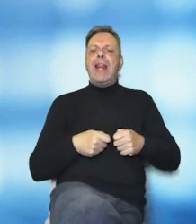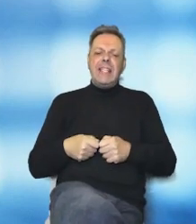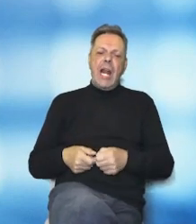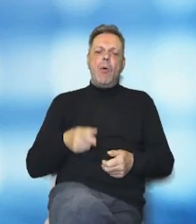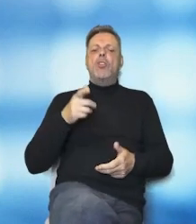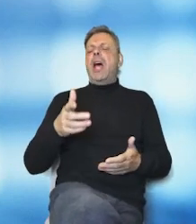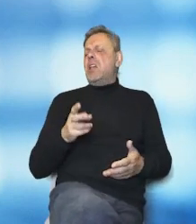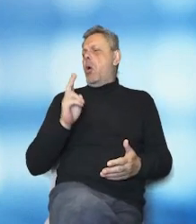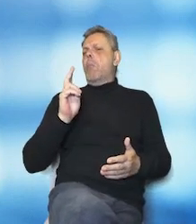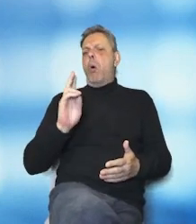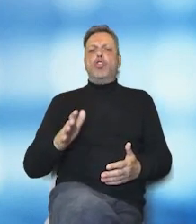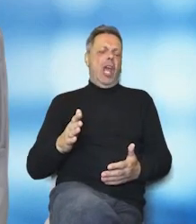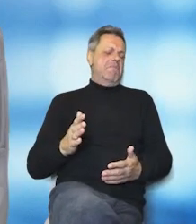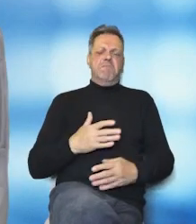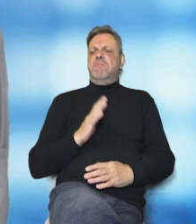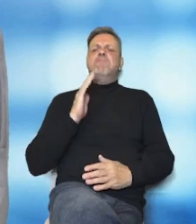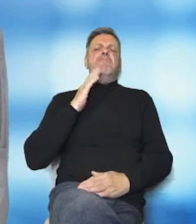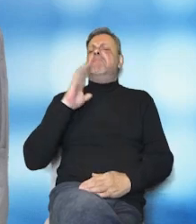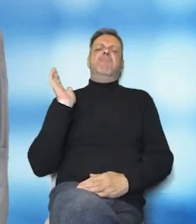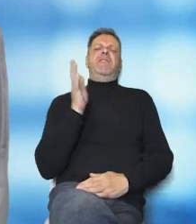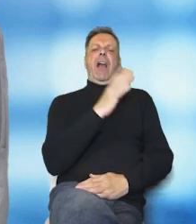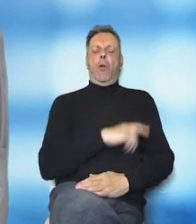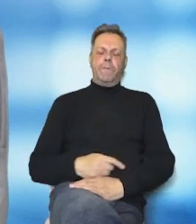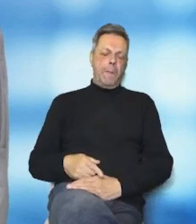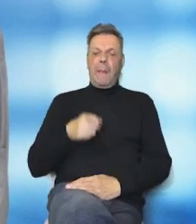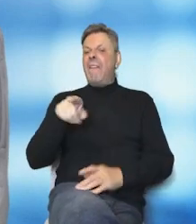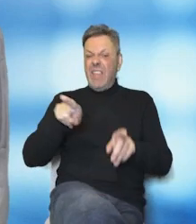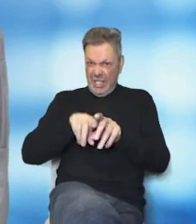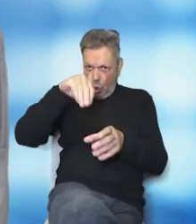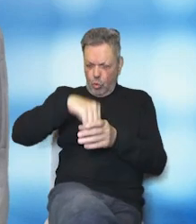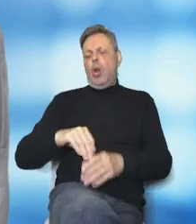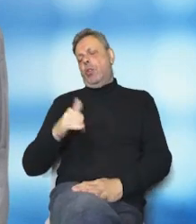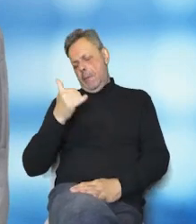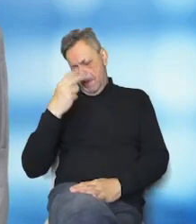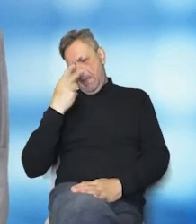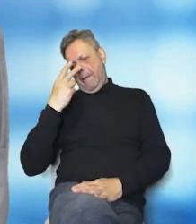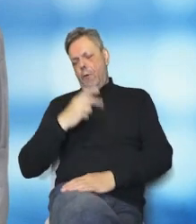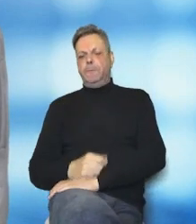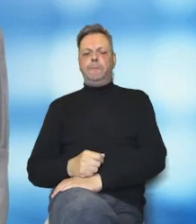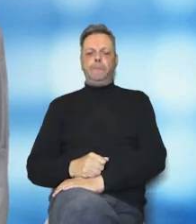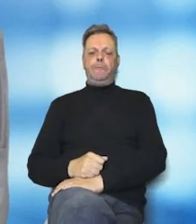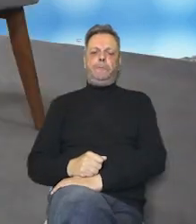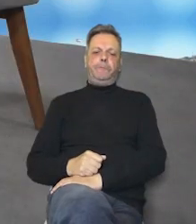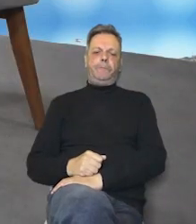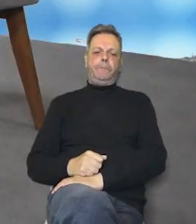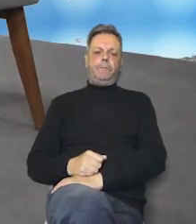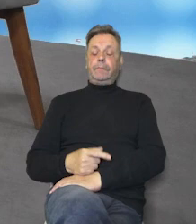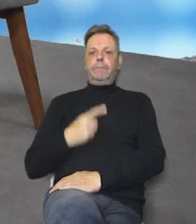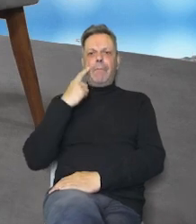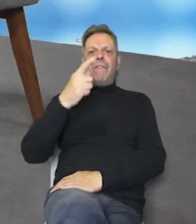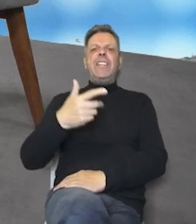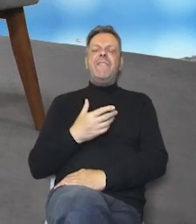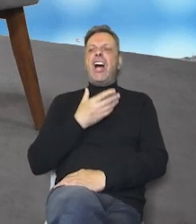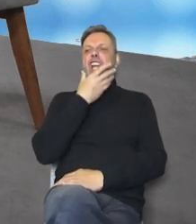to dostupno svima. I vi isto sudjelujete? Naravno, naravno. Pitam zato, gledam ove vaše vesele oči, lijepi